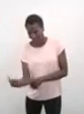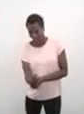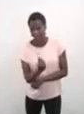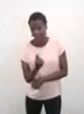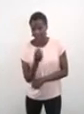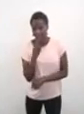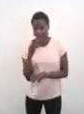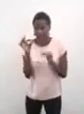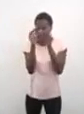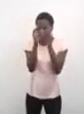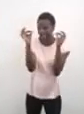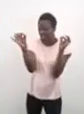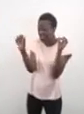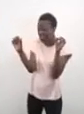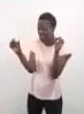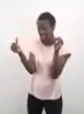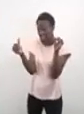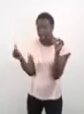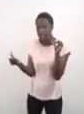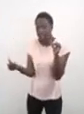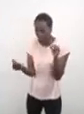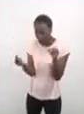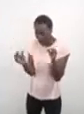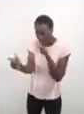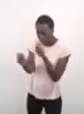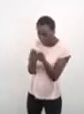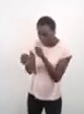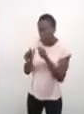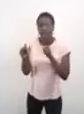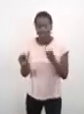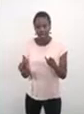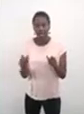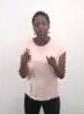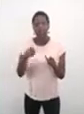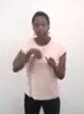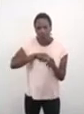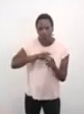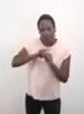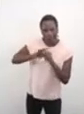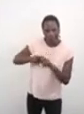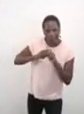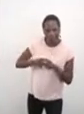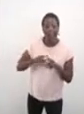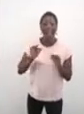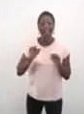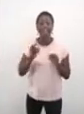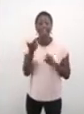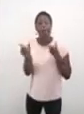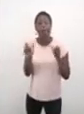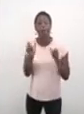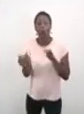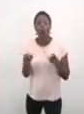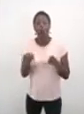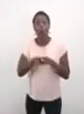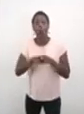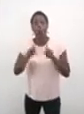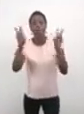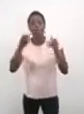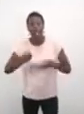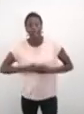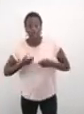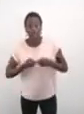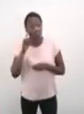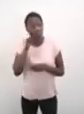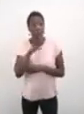partenaires. Nous avons négocié les termes, les expressions, puisqu'il y a 4 co-signataires. Et donc, je prends acte de vos amendements